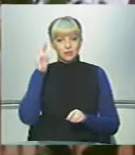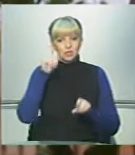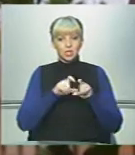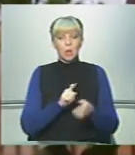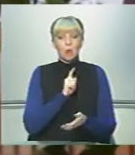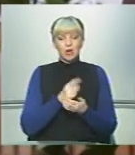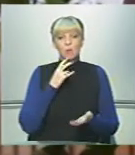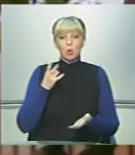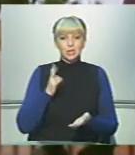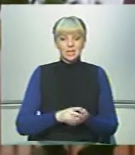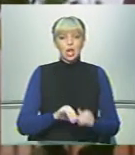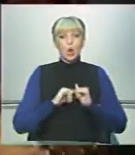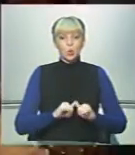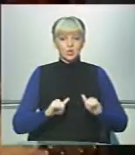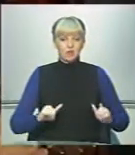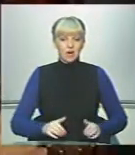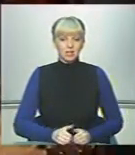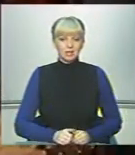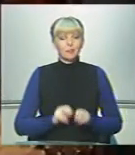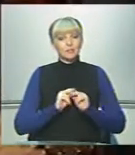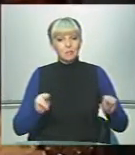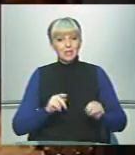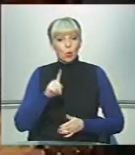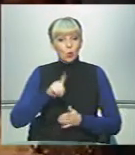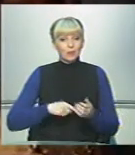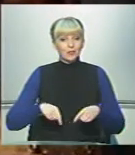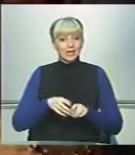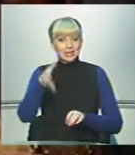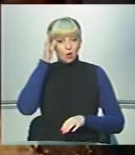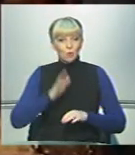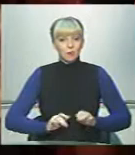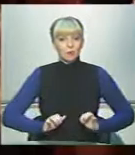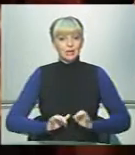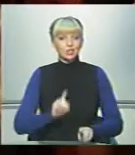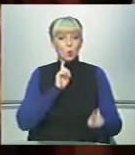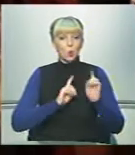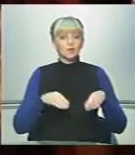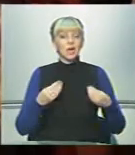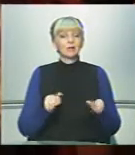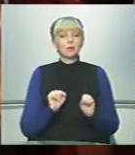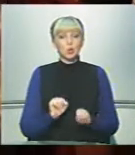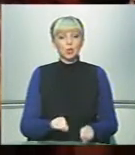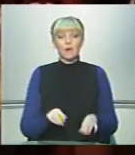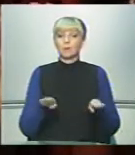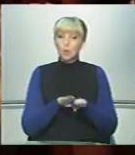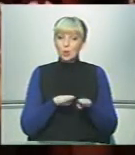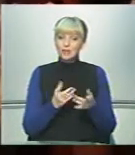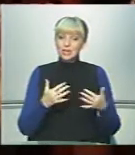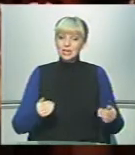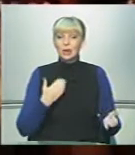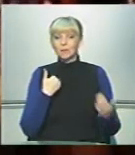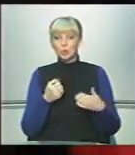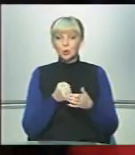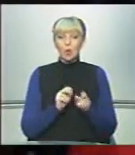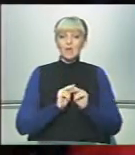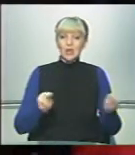заклад має постійно розвиватися. Педагоги переконані, такі науково-практичні конференції дають можливість порівняти різні підходи